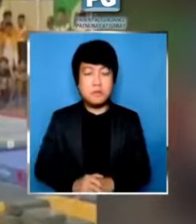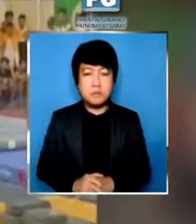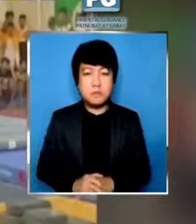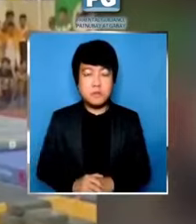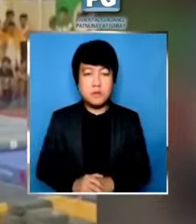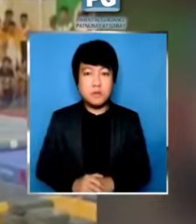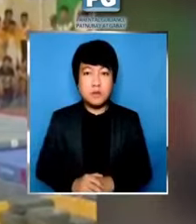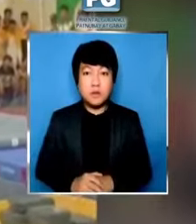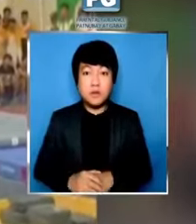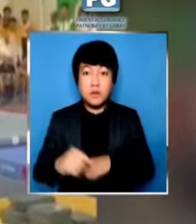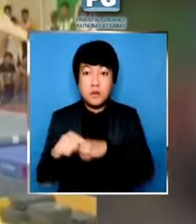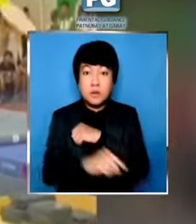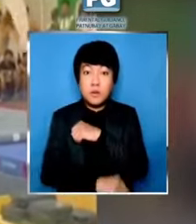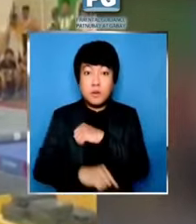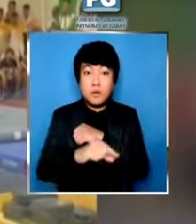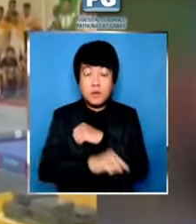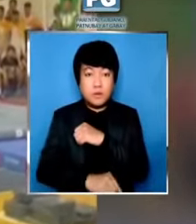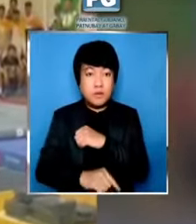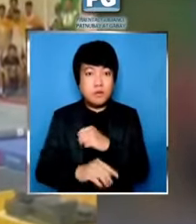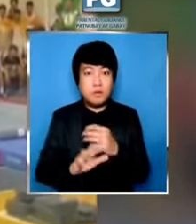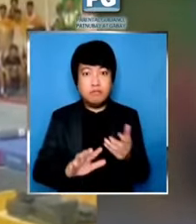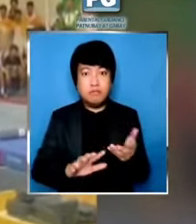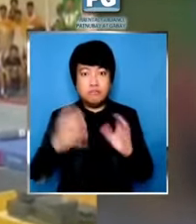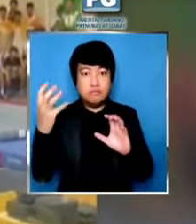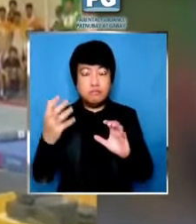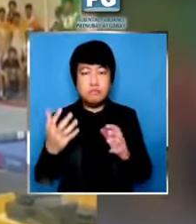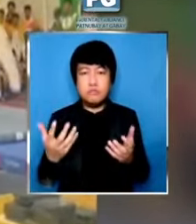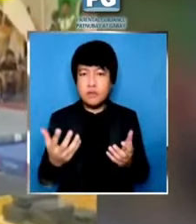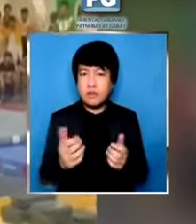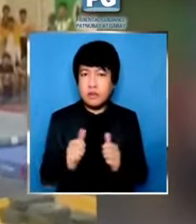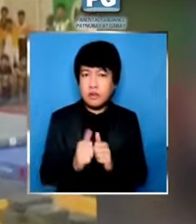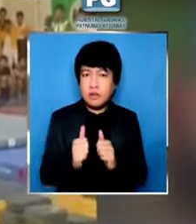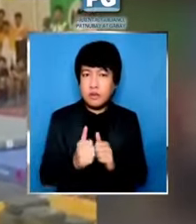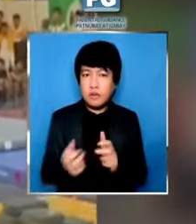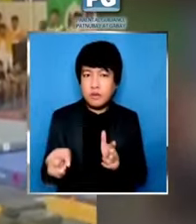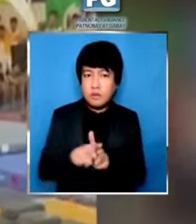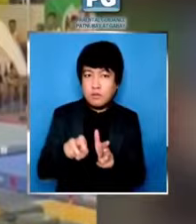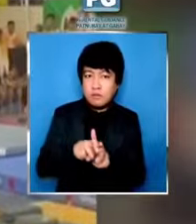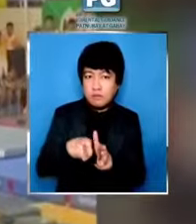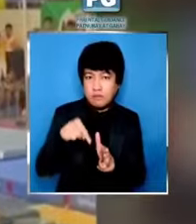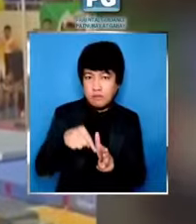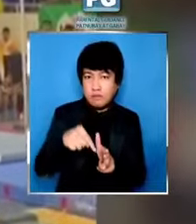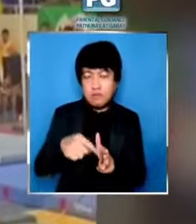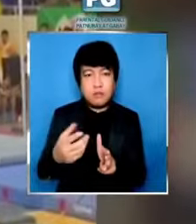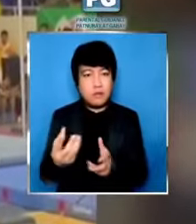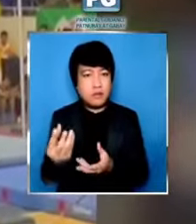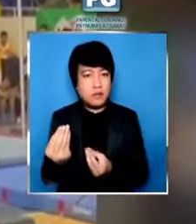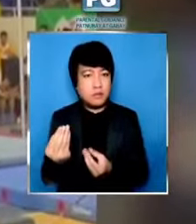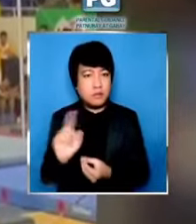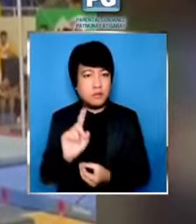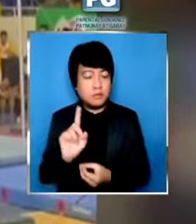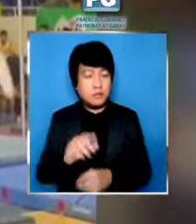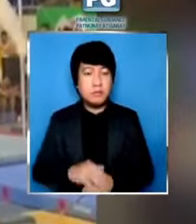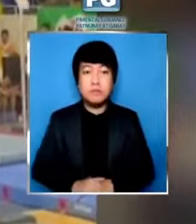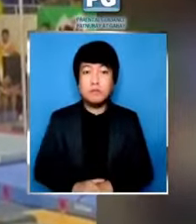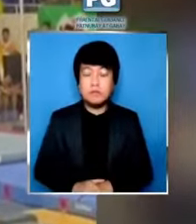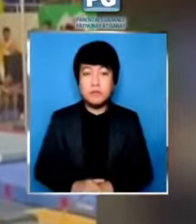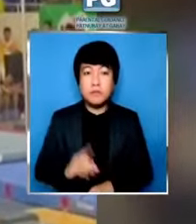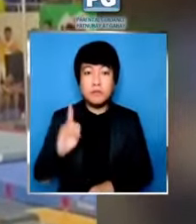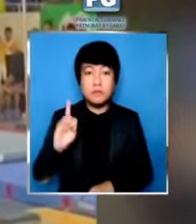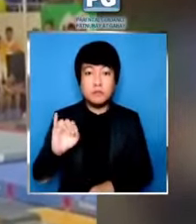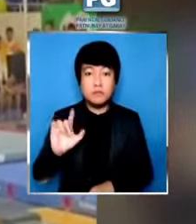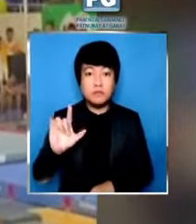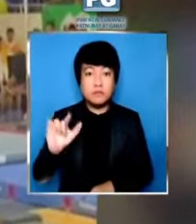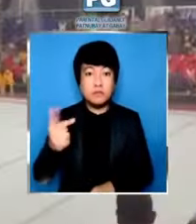kaya ang lahat ng 60 pasahero at 7 tripulante nito? EILG, pinaimbisigahan ang pagtumba ng mga poste ng kuryente